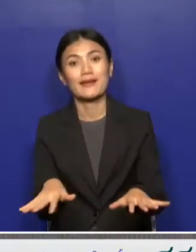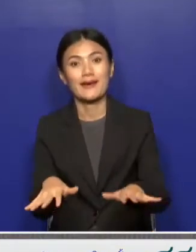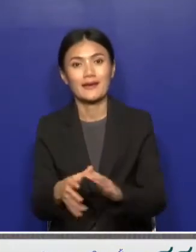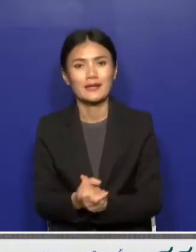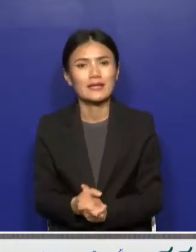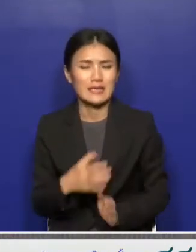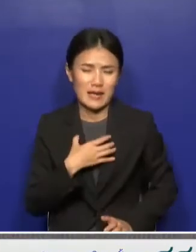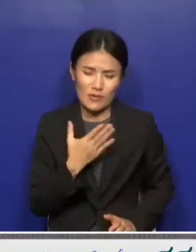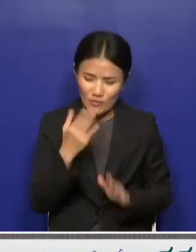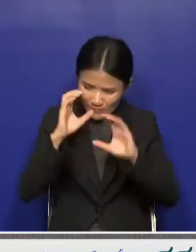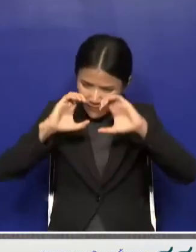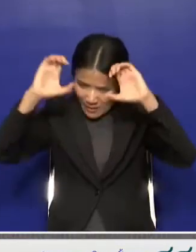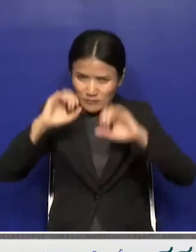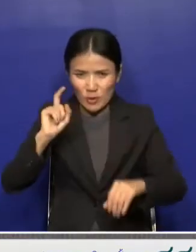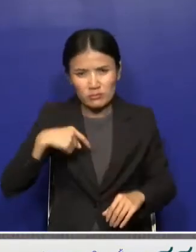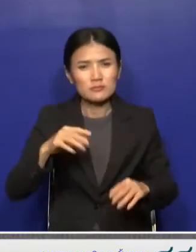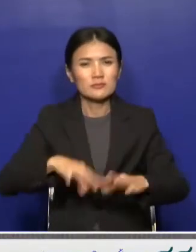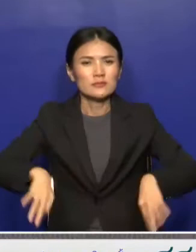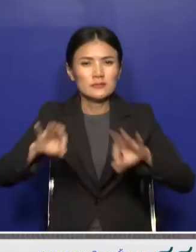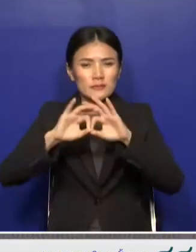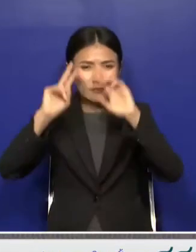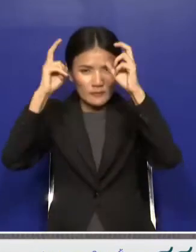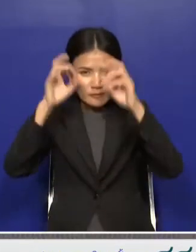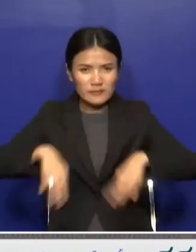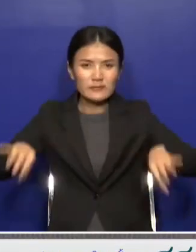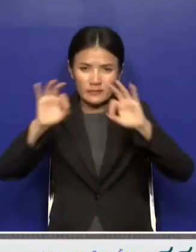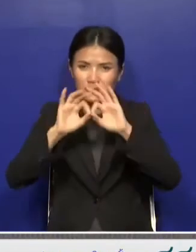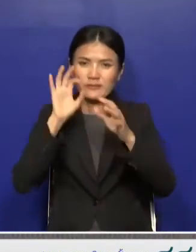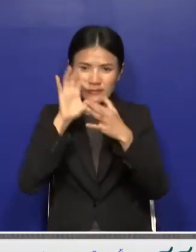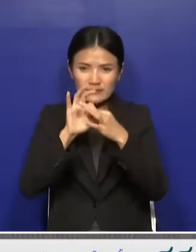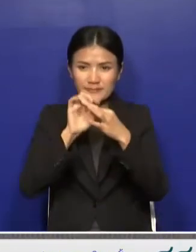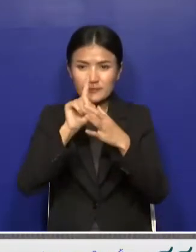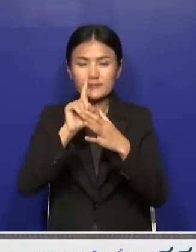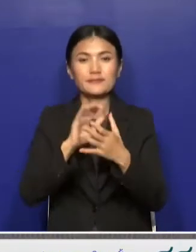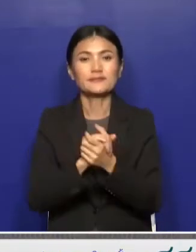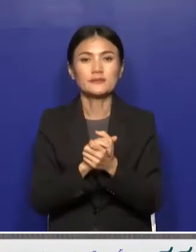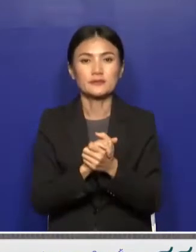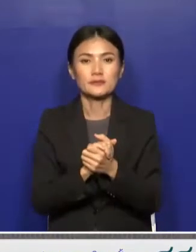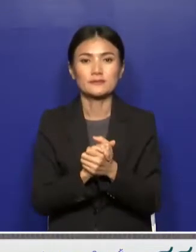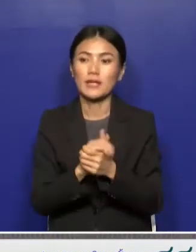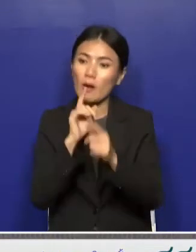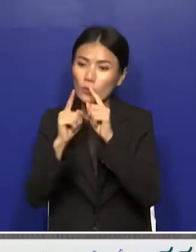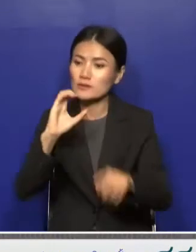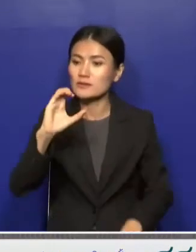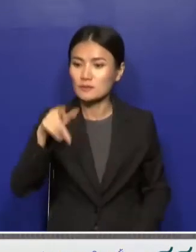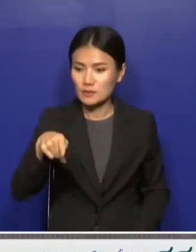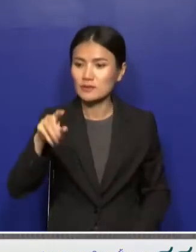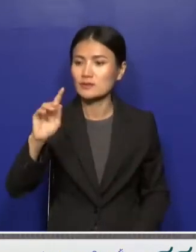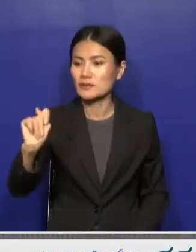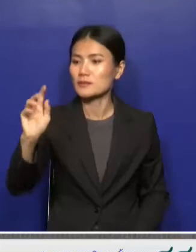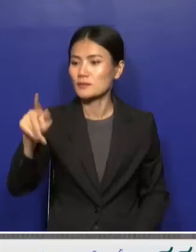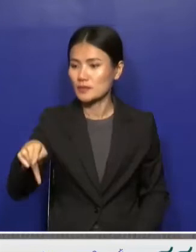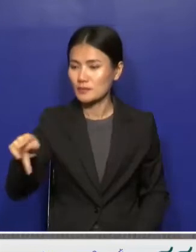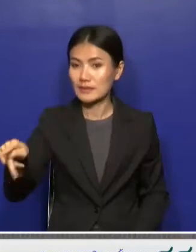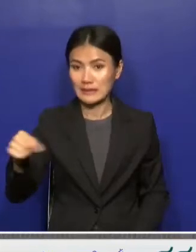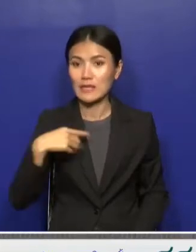มอยากจะให้รัฐบาลเนี่ยตั้งโจทย์ใหญ่เลยครับว่าเรื่องของการเจรจาด้าน CPTPP เนี่ยเ